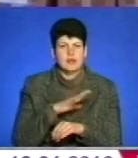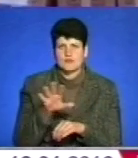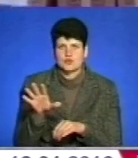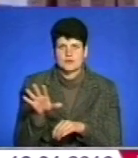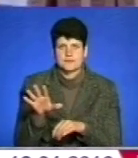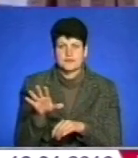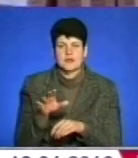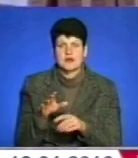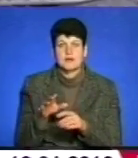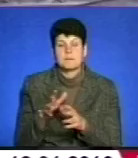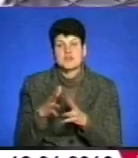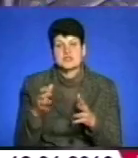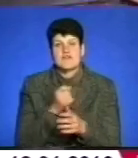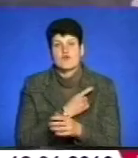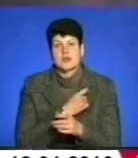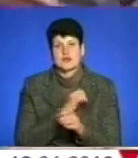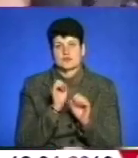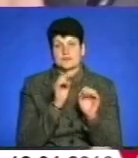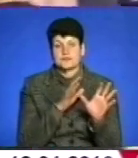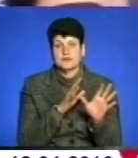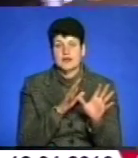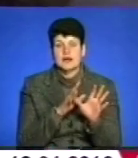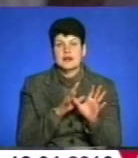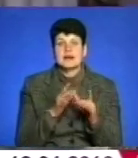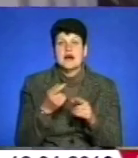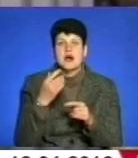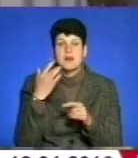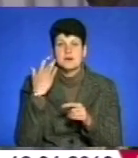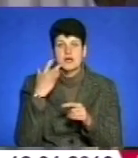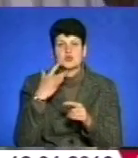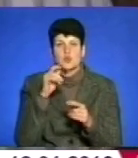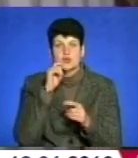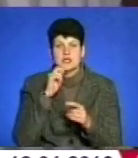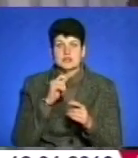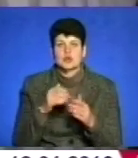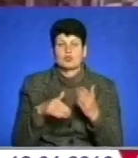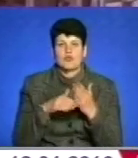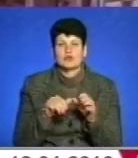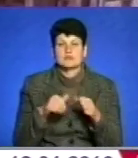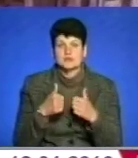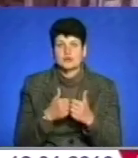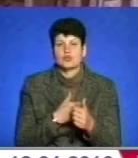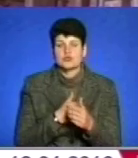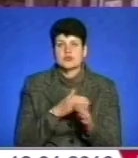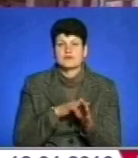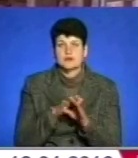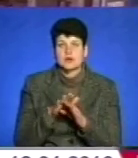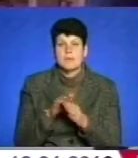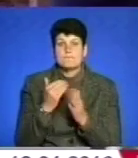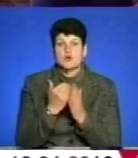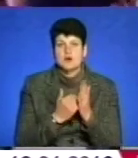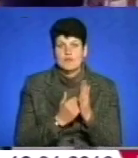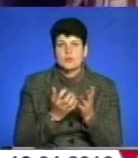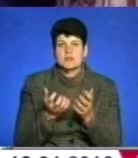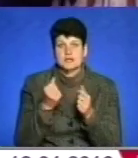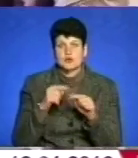переважно в Одесу такі речі прибувають. Злучений українсько-американський допомоговий комітет також планує реалізувати програму підтримки родин українських